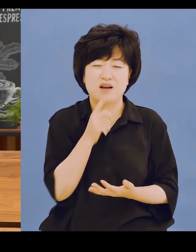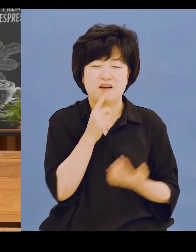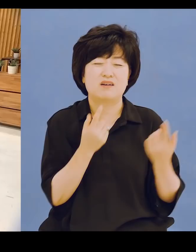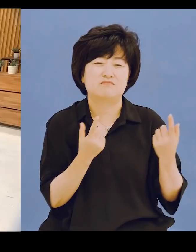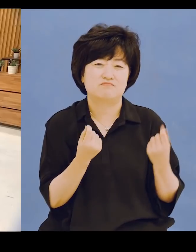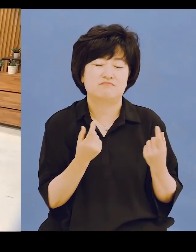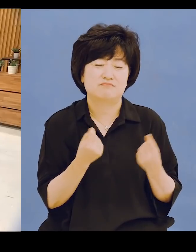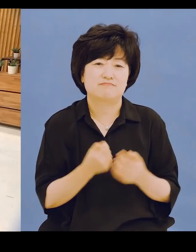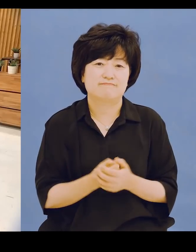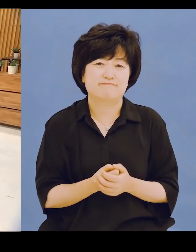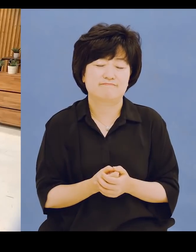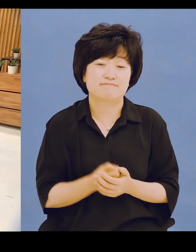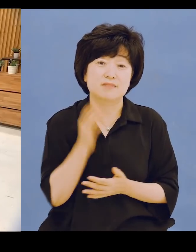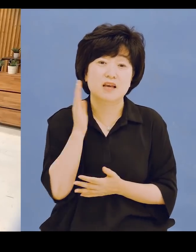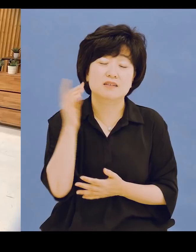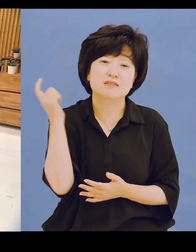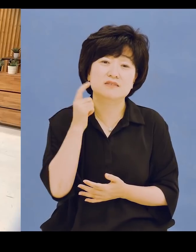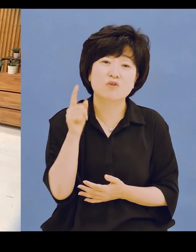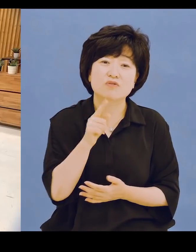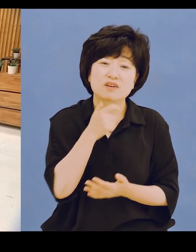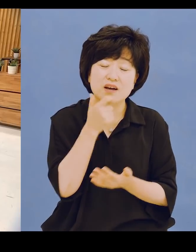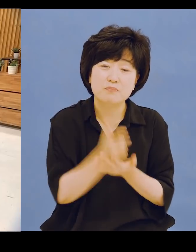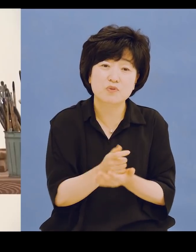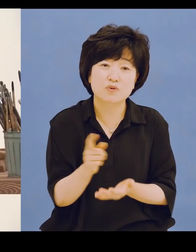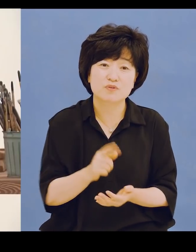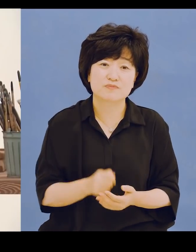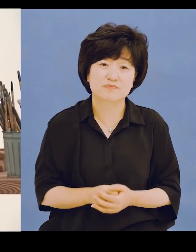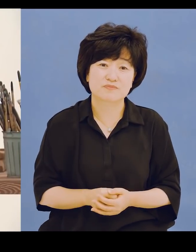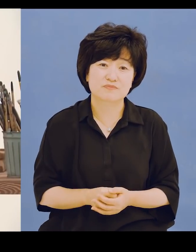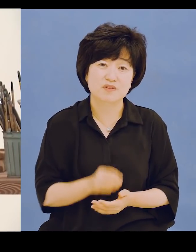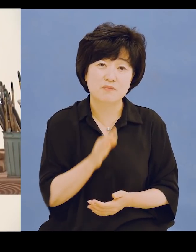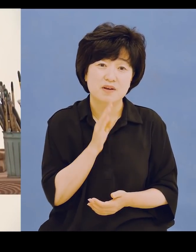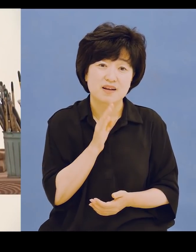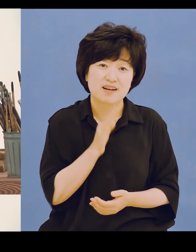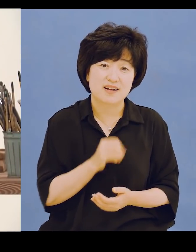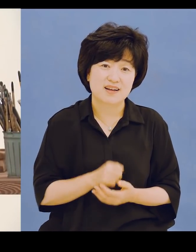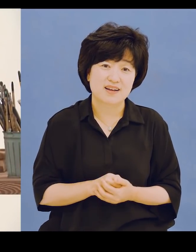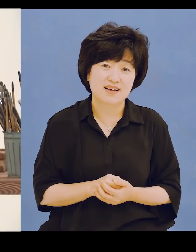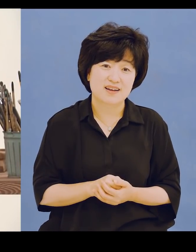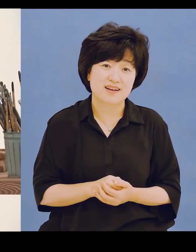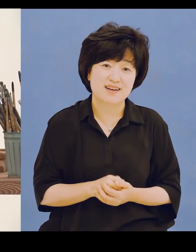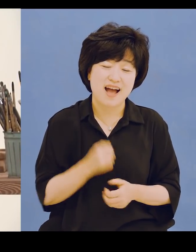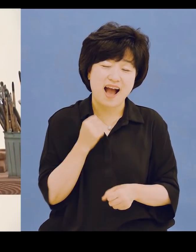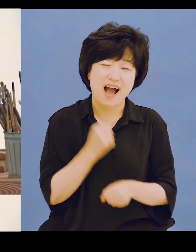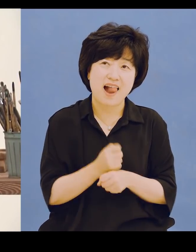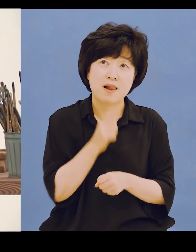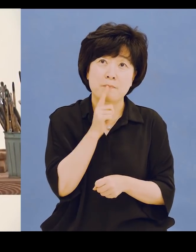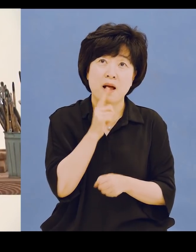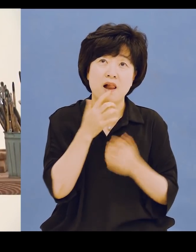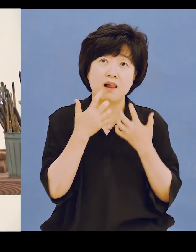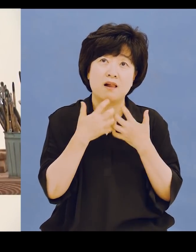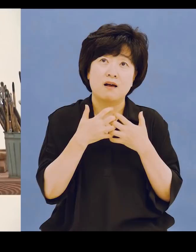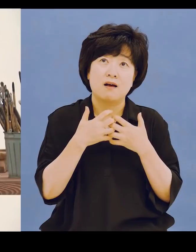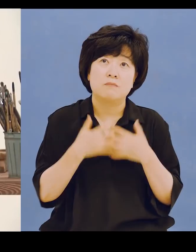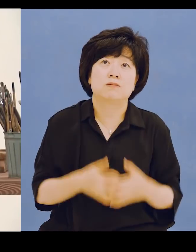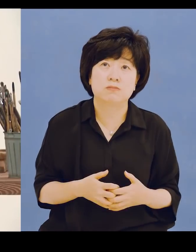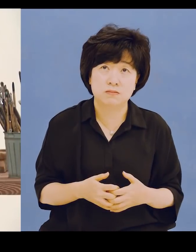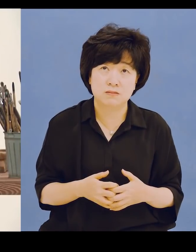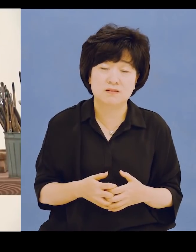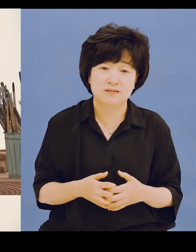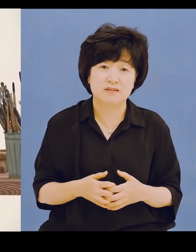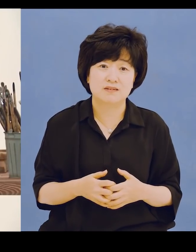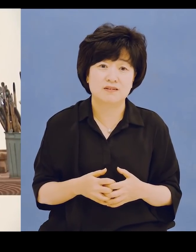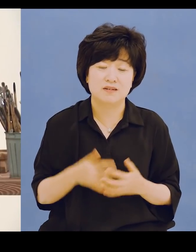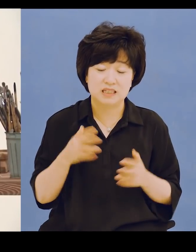도전도 되고 감동이 있었을 것 같아요. 와 정말 그러니까 할 말을 잃게 맞아요. 만드는 것 맞습니다.